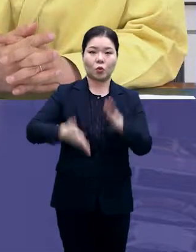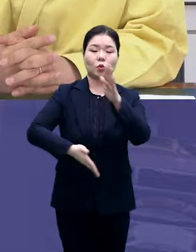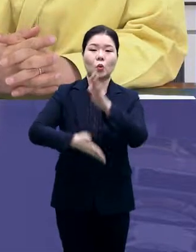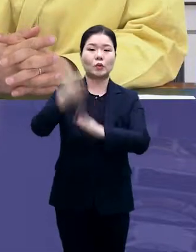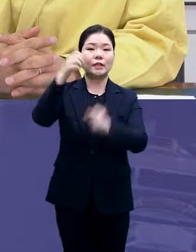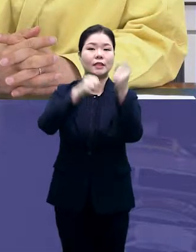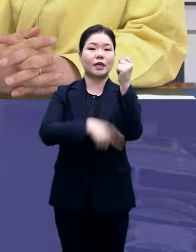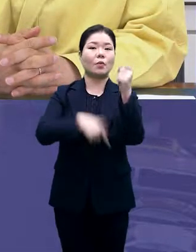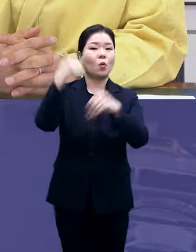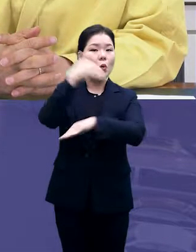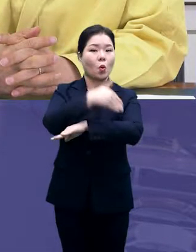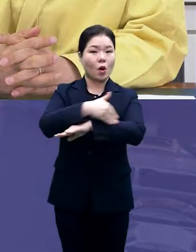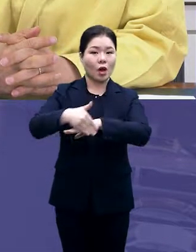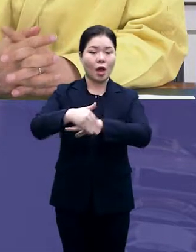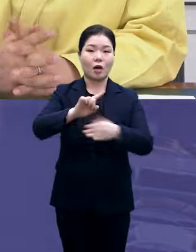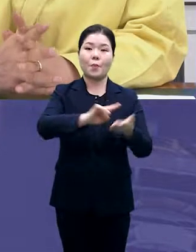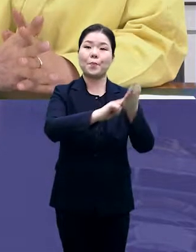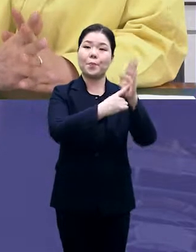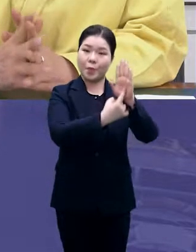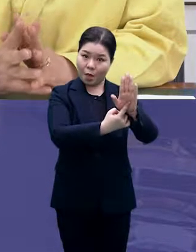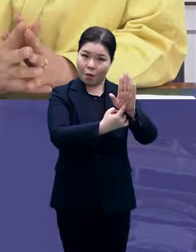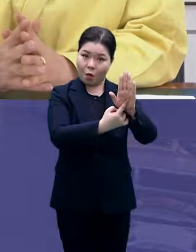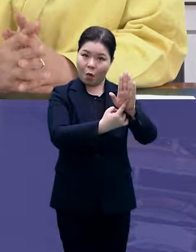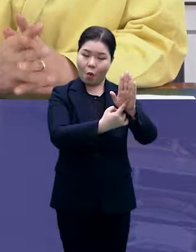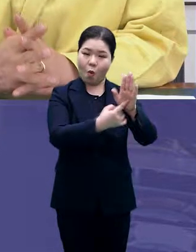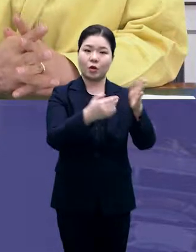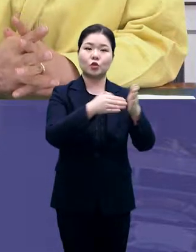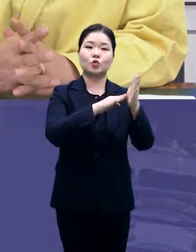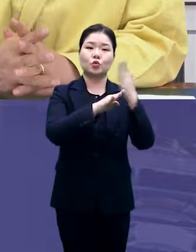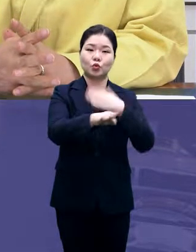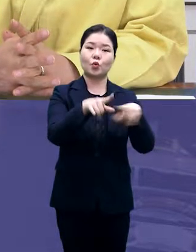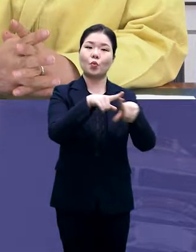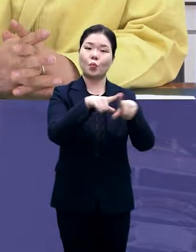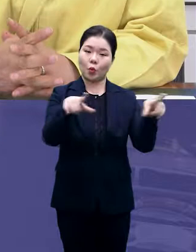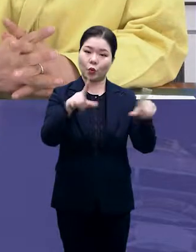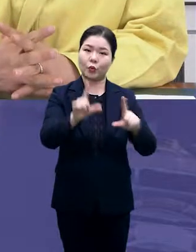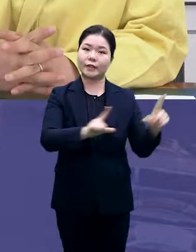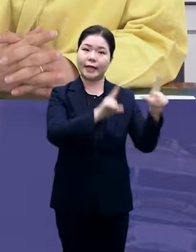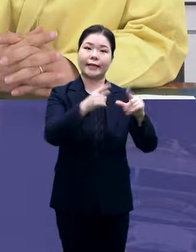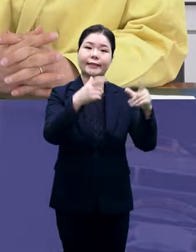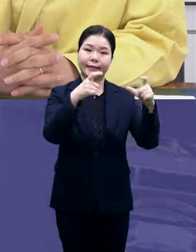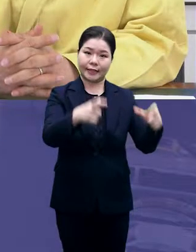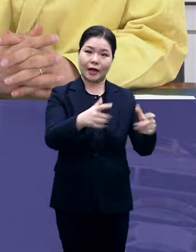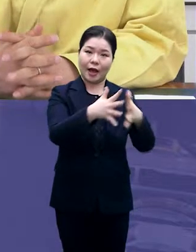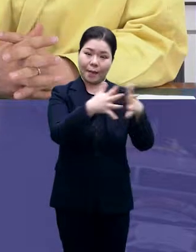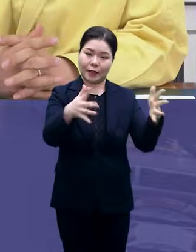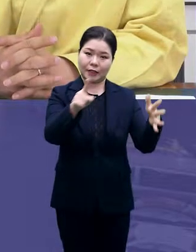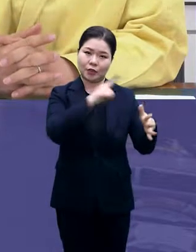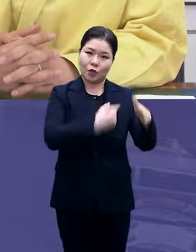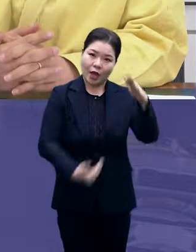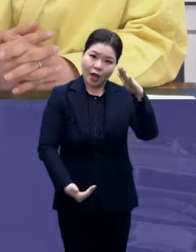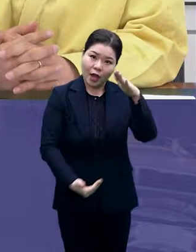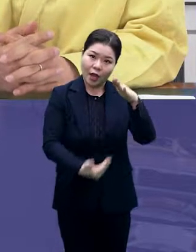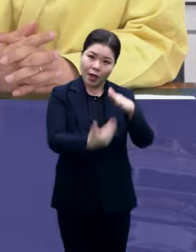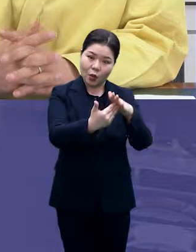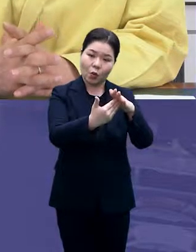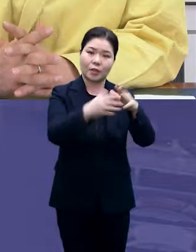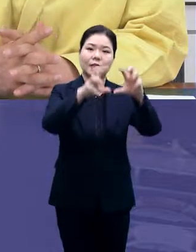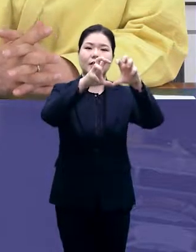2030 도시 기본 계획을 발표하고 일반 주거지역 아파트 최고 층수를